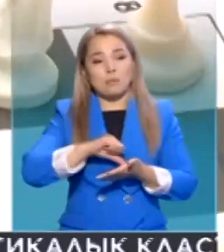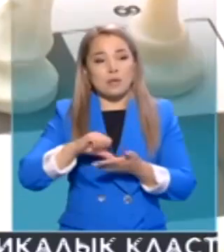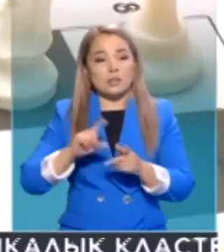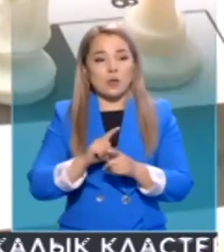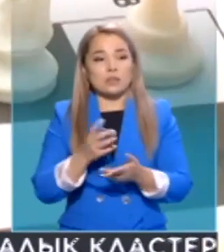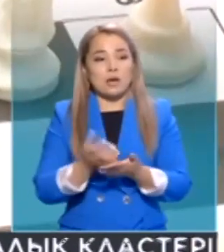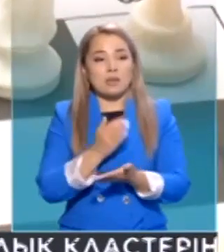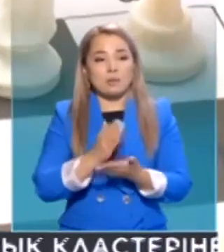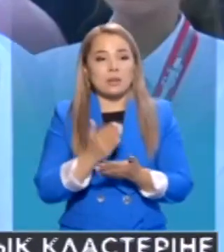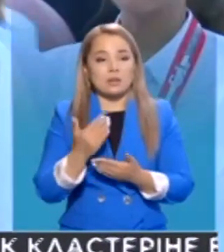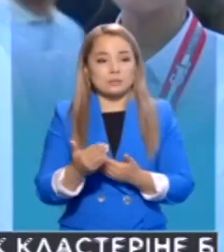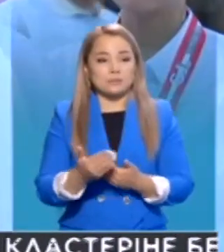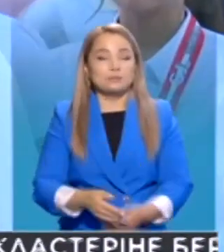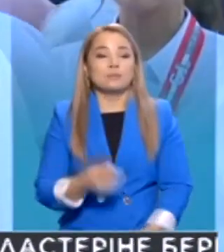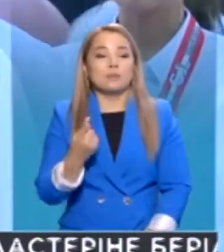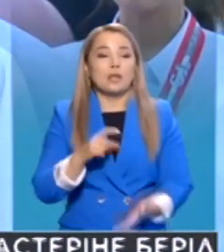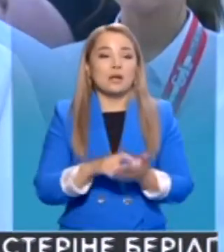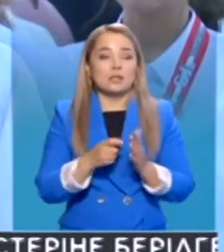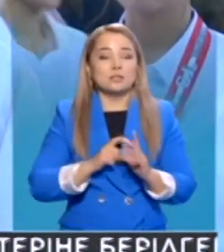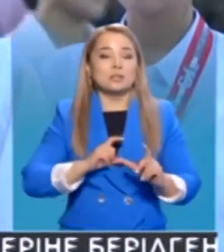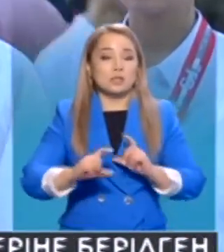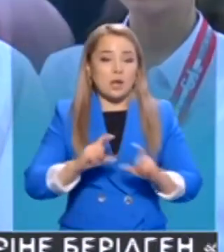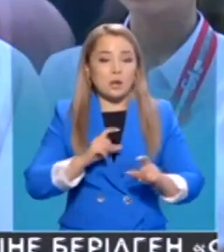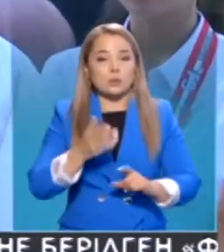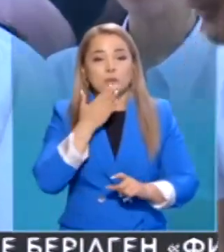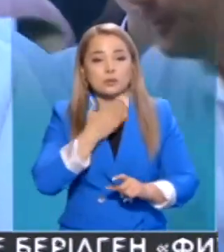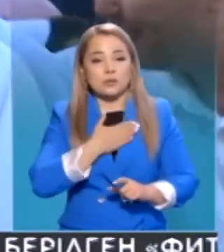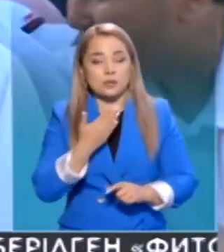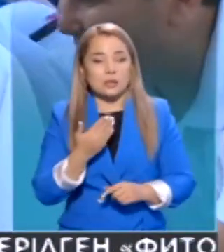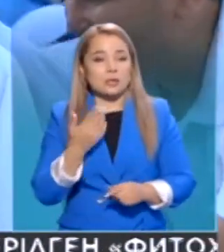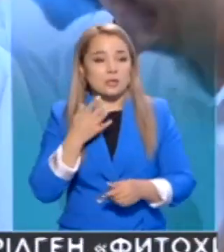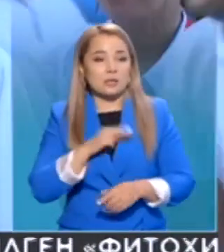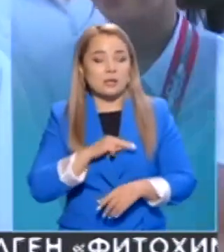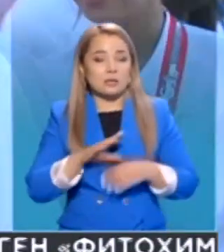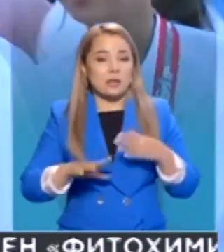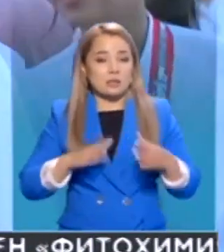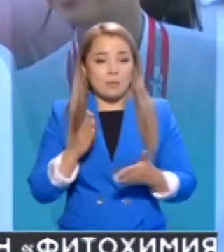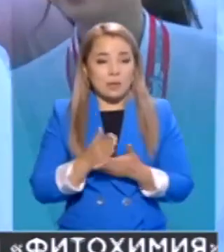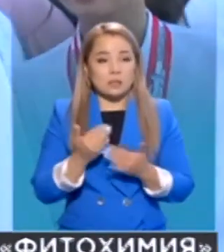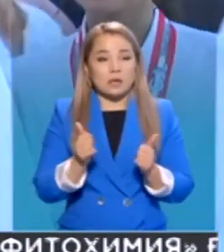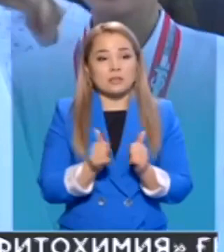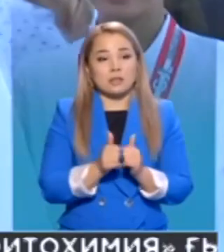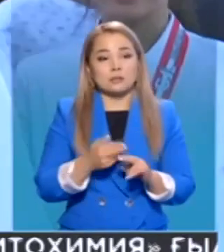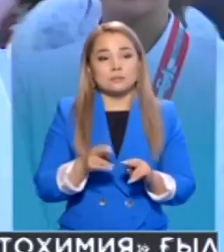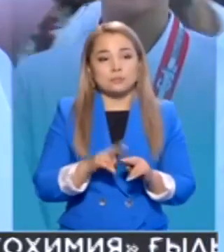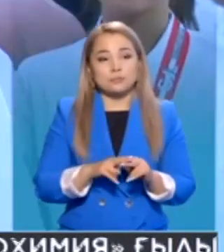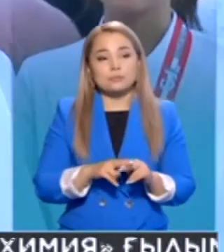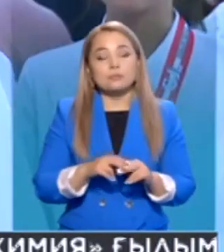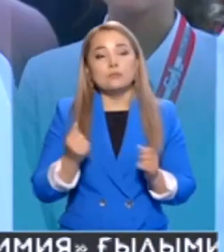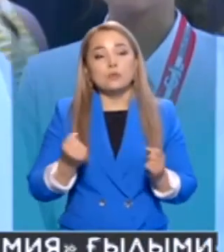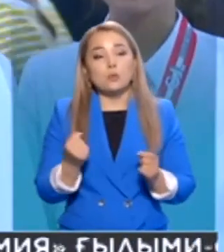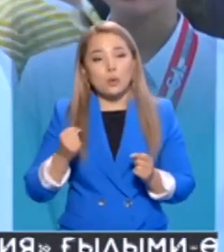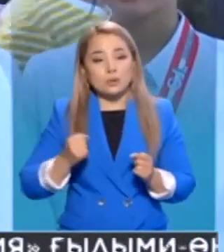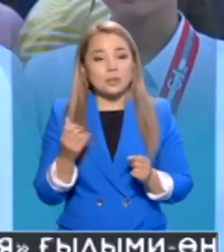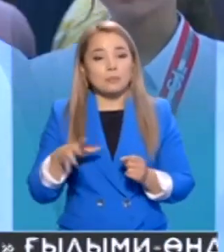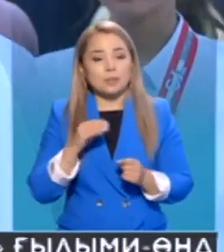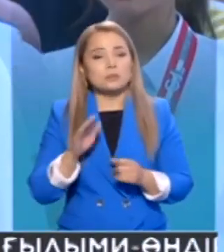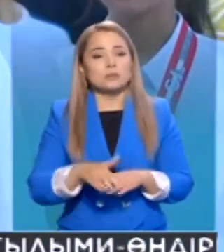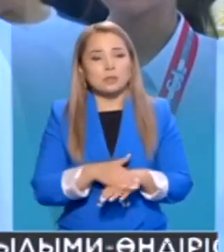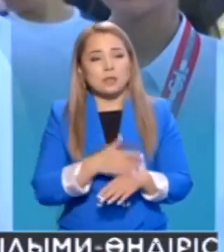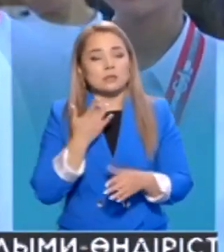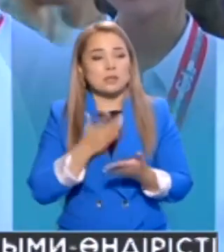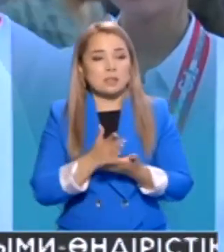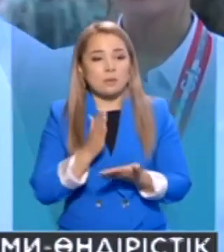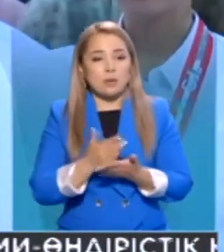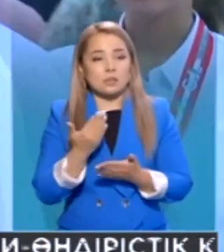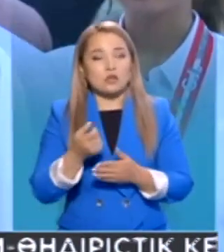төрелік етті. Бірінші сыныптан бері шахматпен айналысып келатырмын. Қасымдағы достарымда бұрыннан бері айналысып